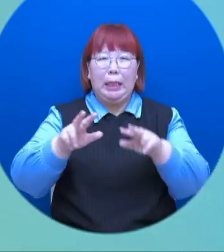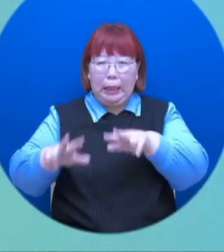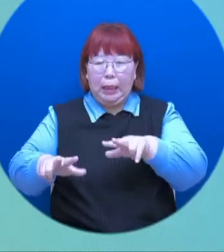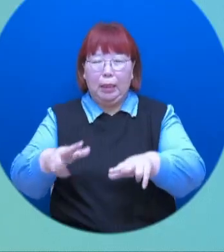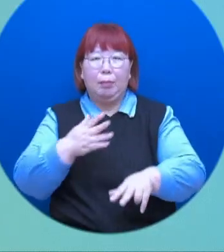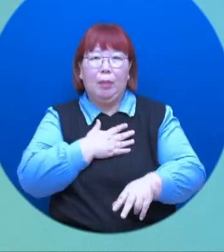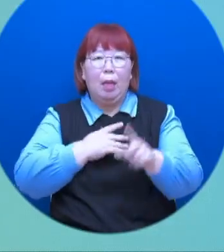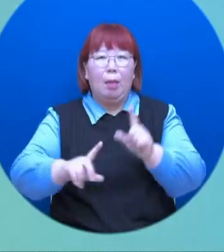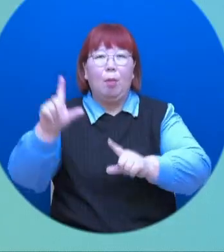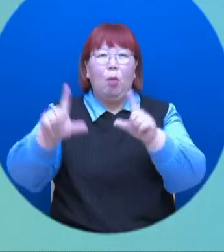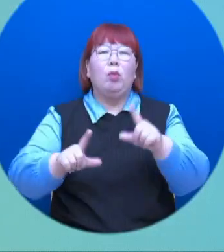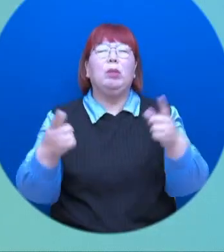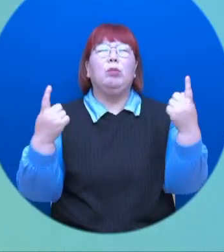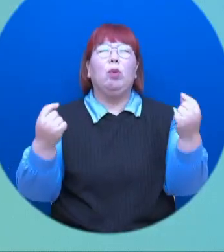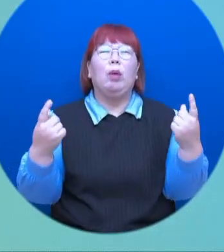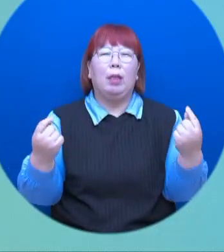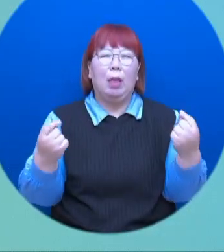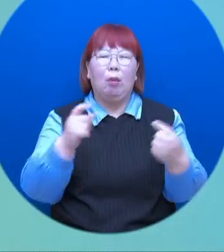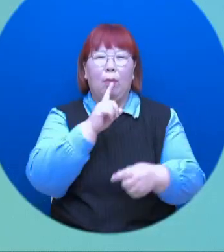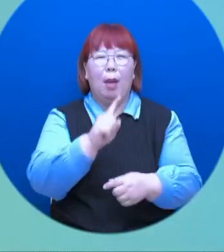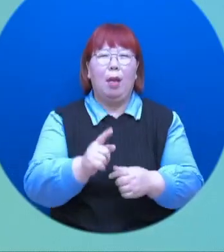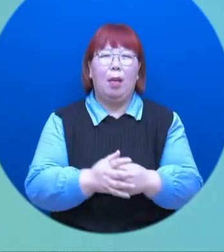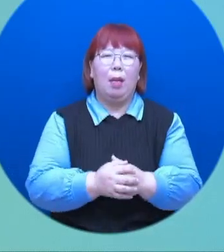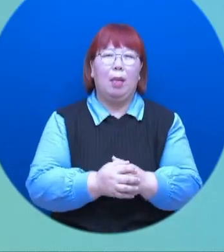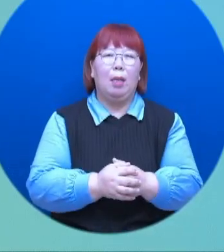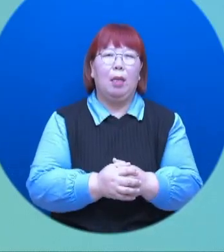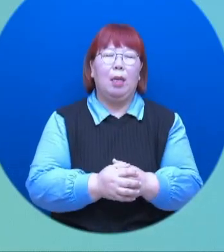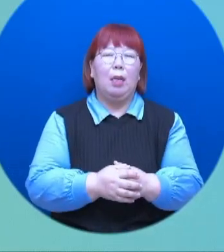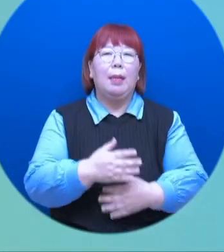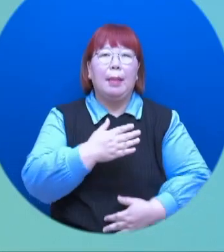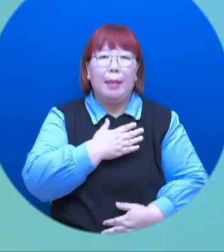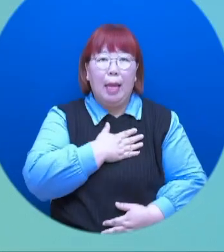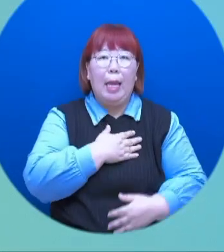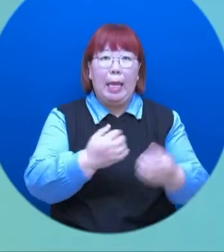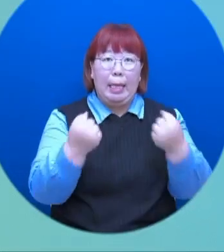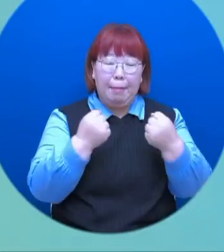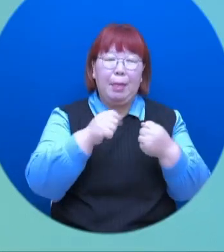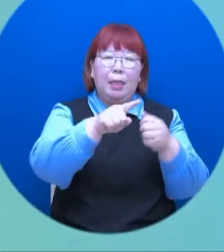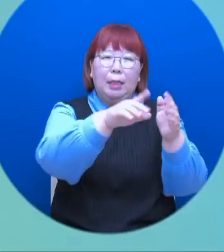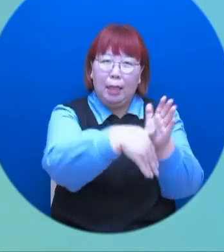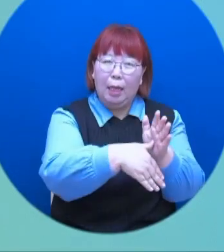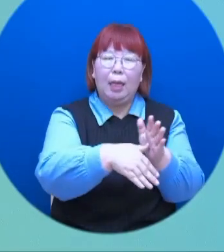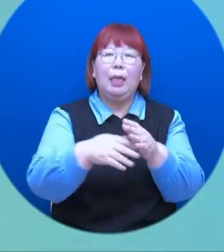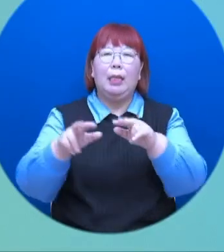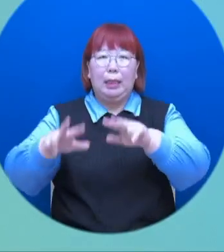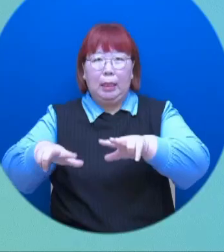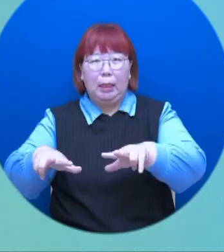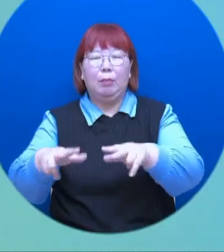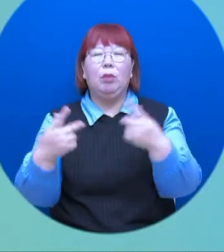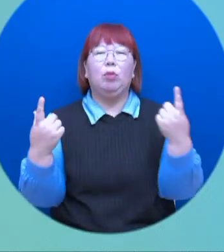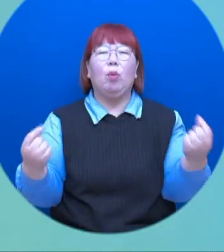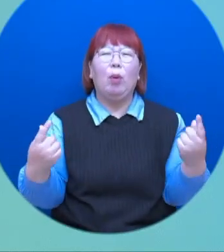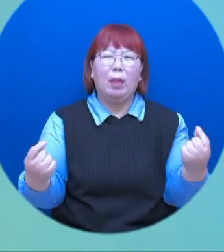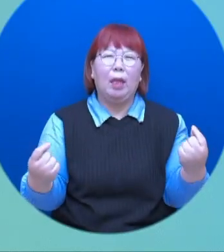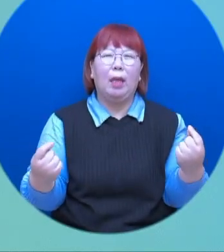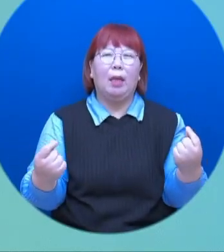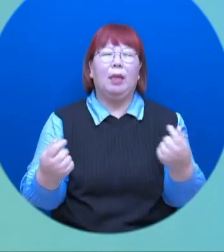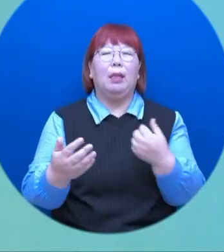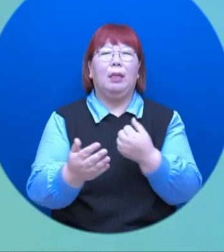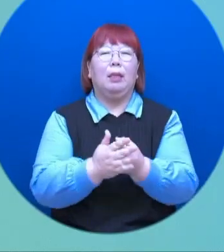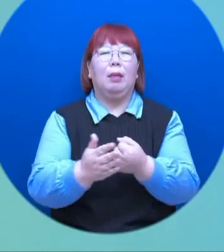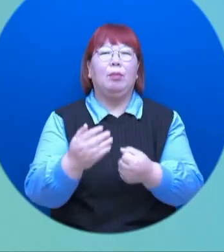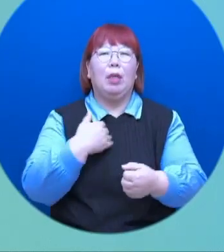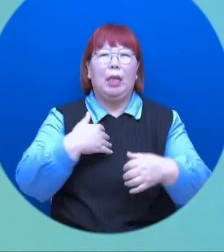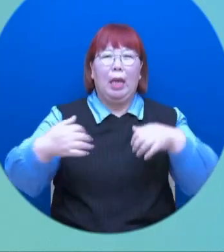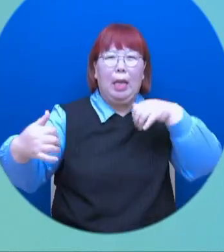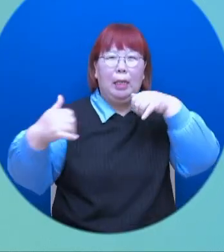지금 여전하다. 그리고 내 힘이 그때나 지금도 똑같아. 그리하여